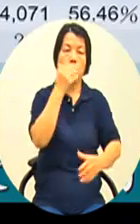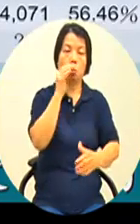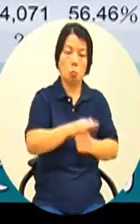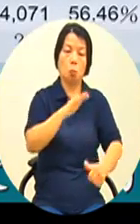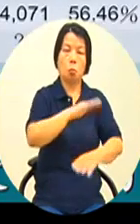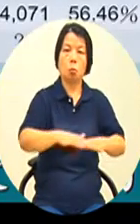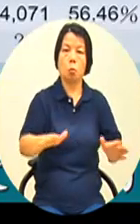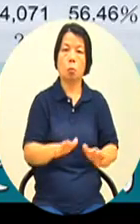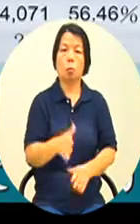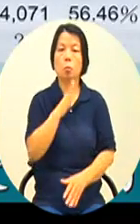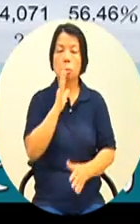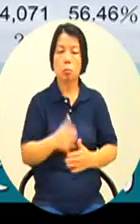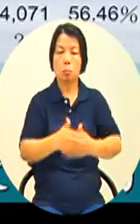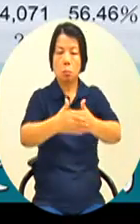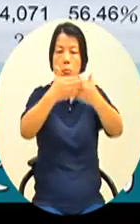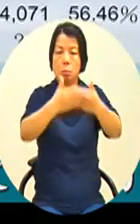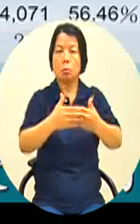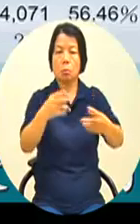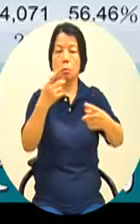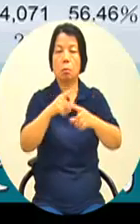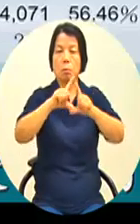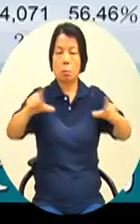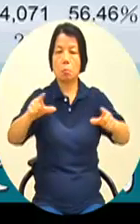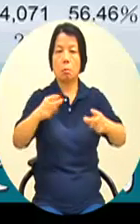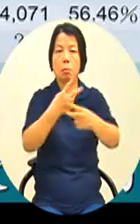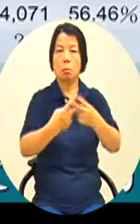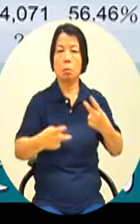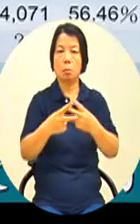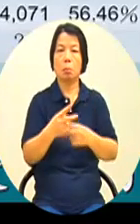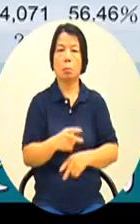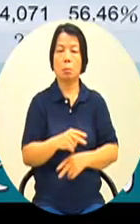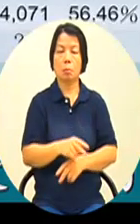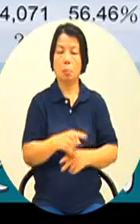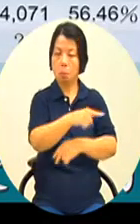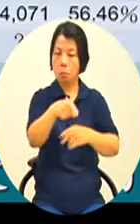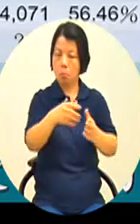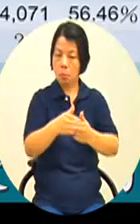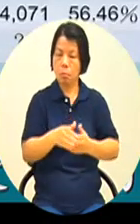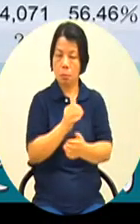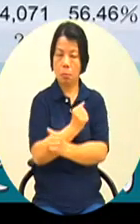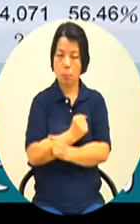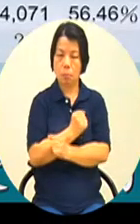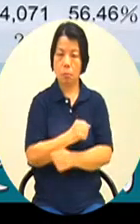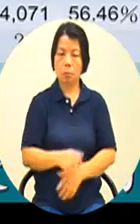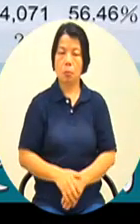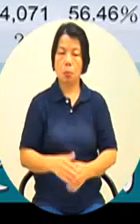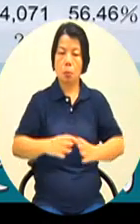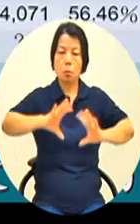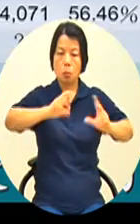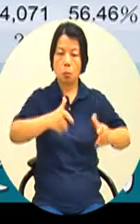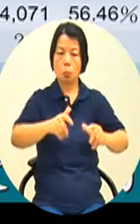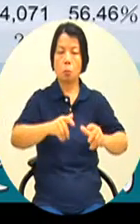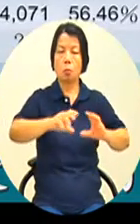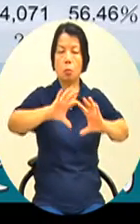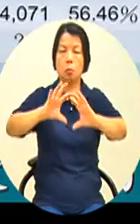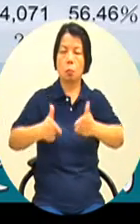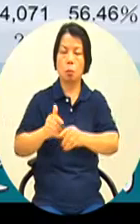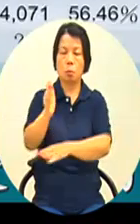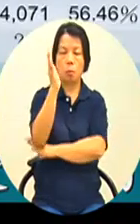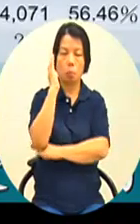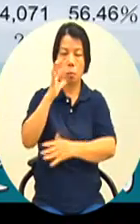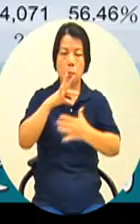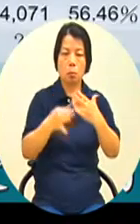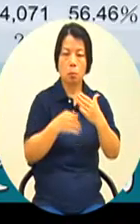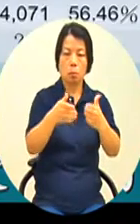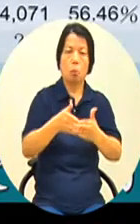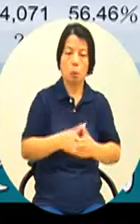枝客户啊，大客户啊，也是要看好。当然，咱来国家有国家的政策，只要不影响